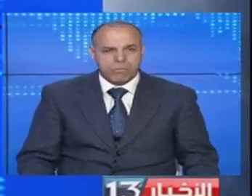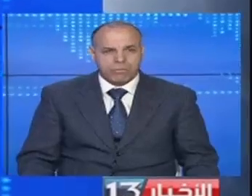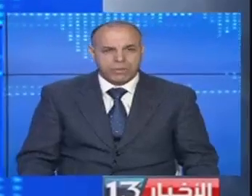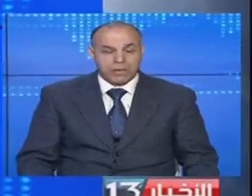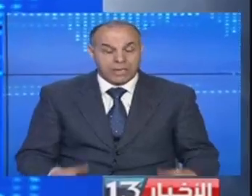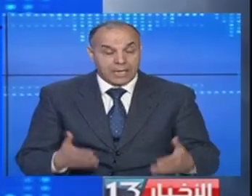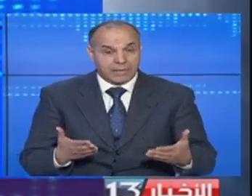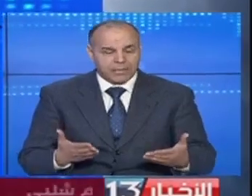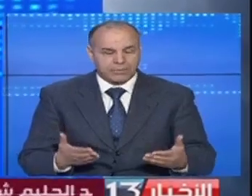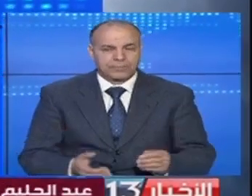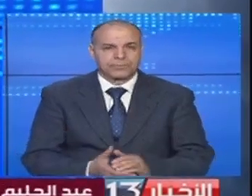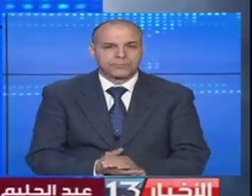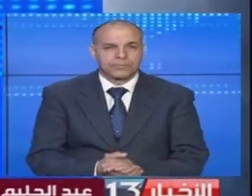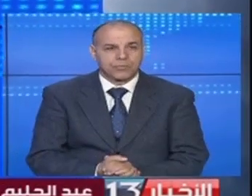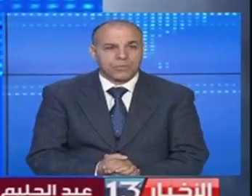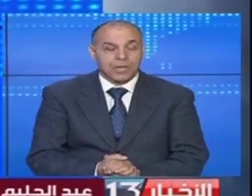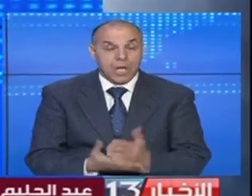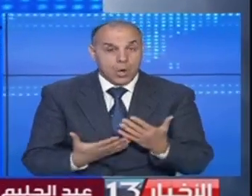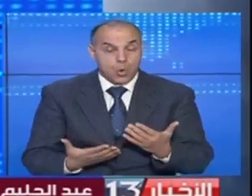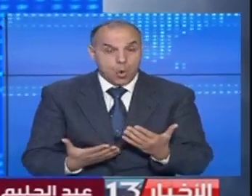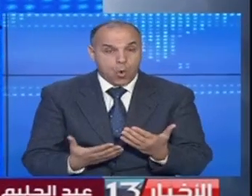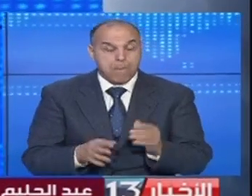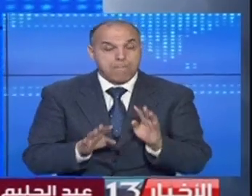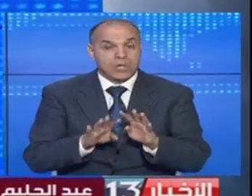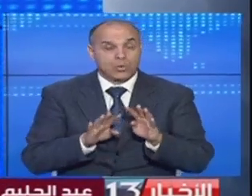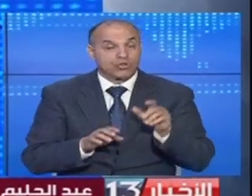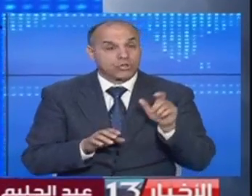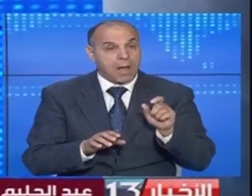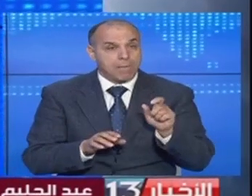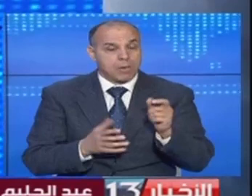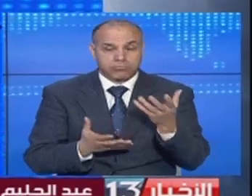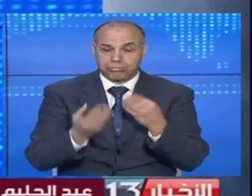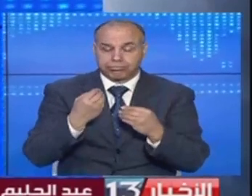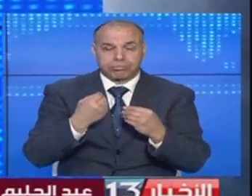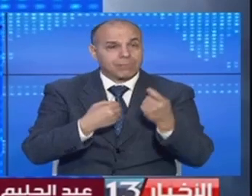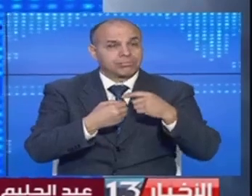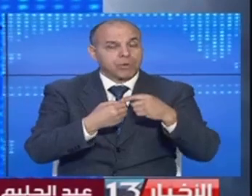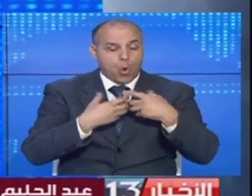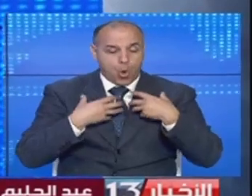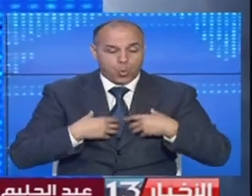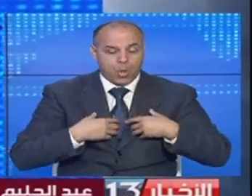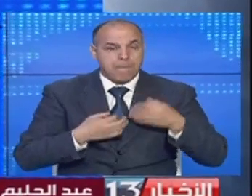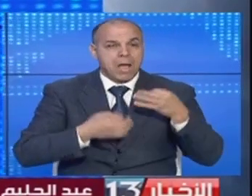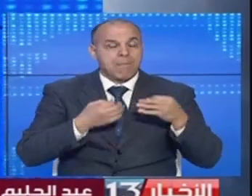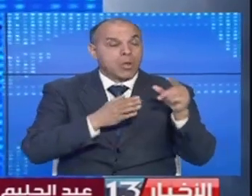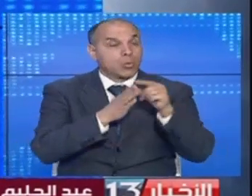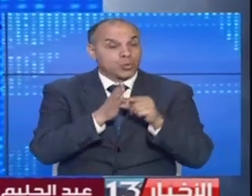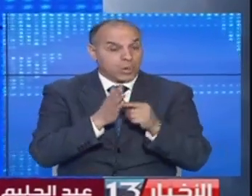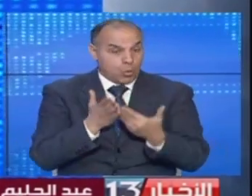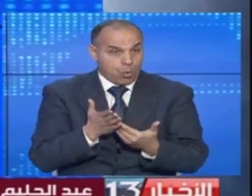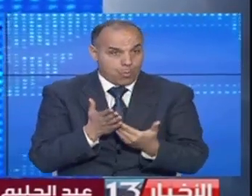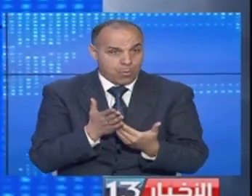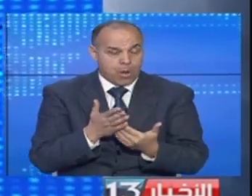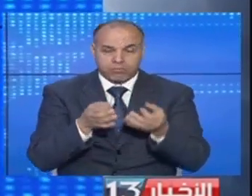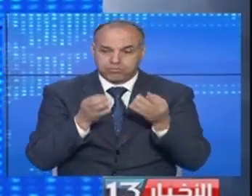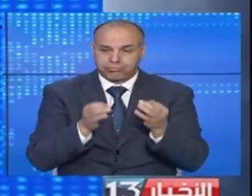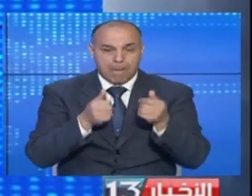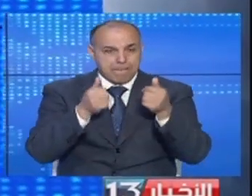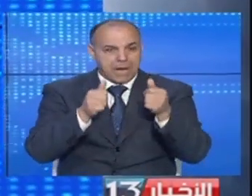مرحبا يشرع اليوم مجلس النواب في قبول الترشحات لعضويه المحكمه الدستوريه وقد حدد